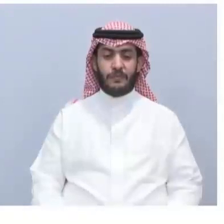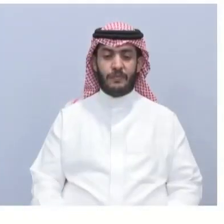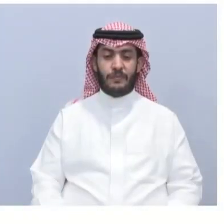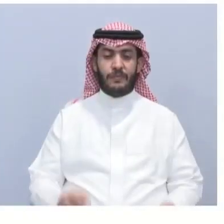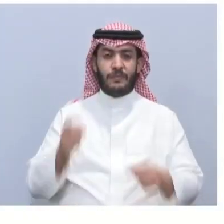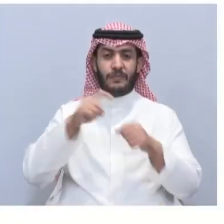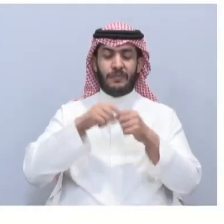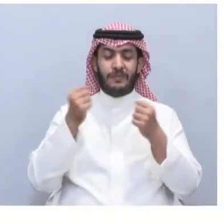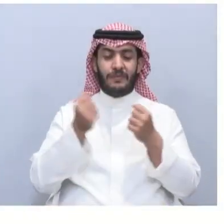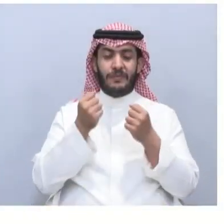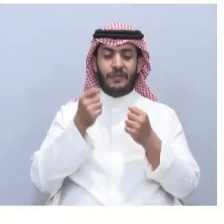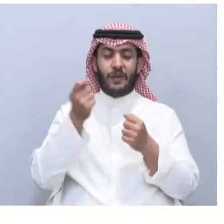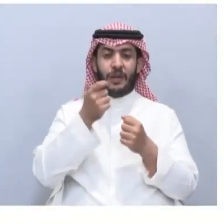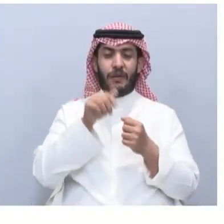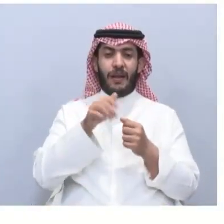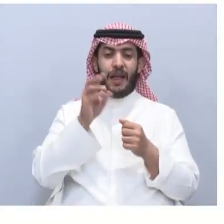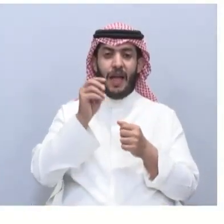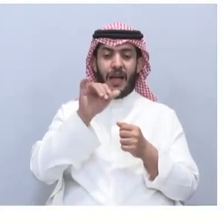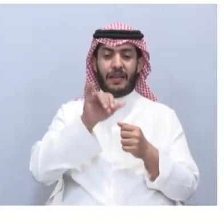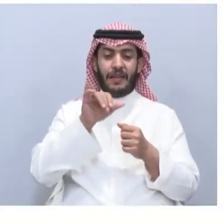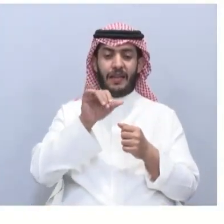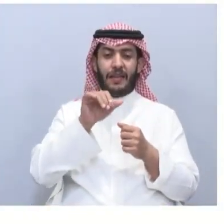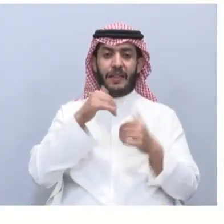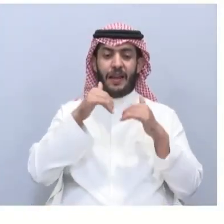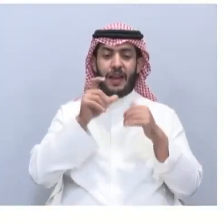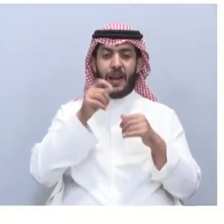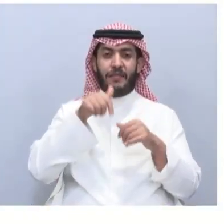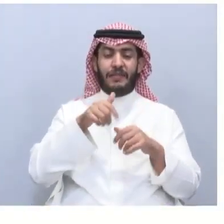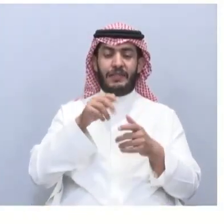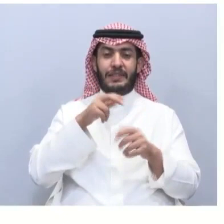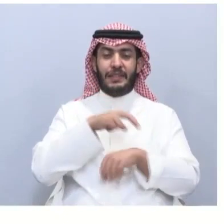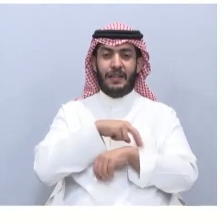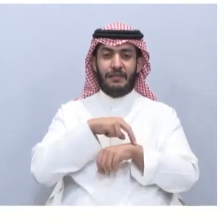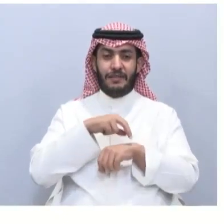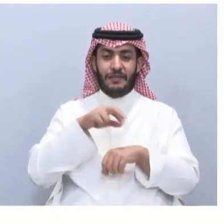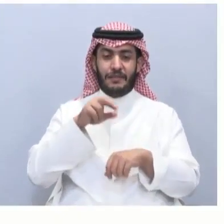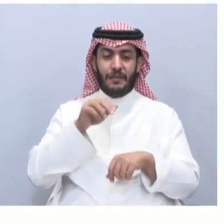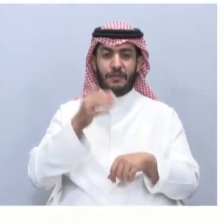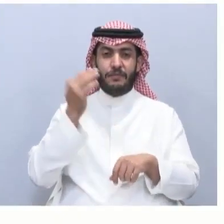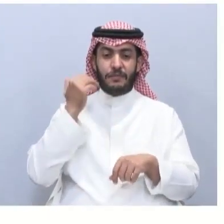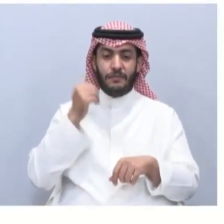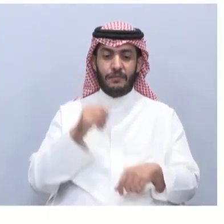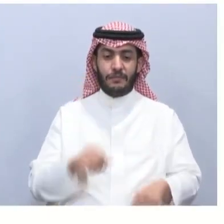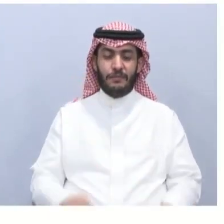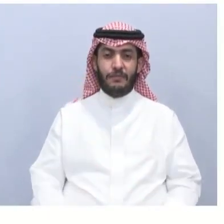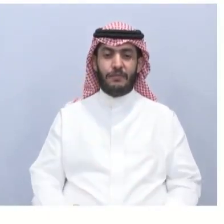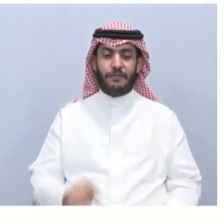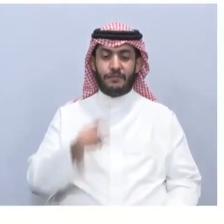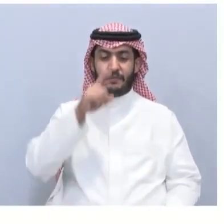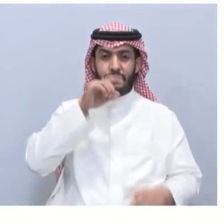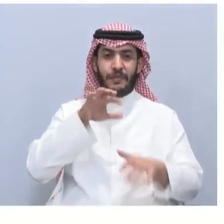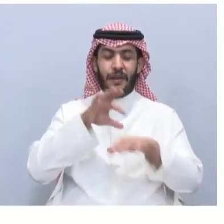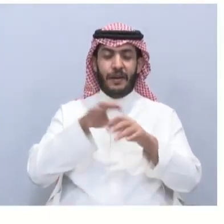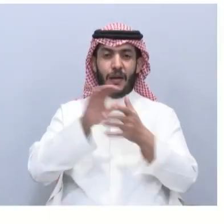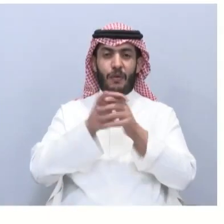وصلنا الى التقويم اكتبوا عن هدي النبي صلى الله عليه وسلم في الزكاه عرفنا قبل قليل انه كان